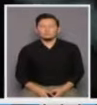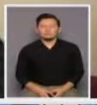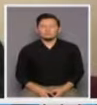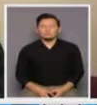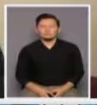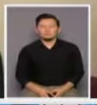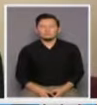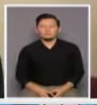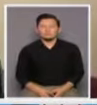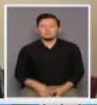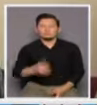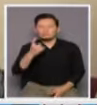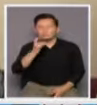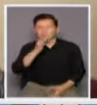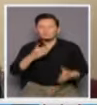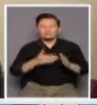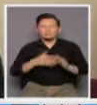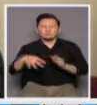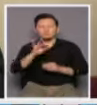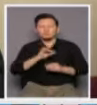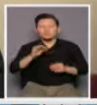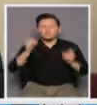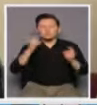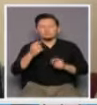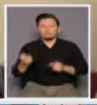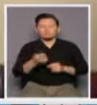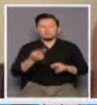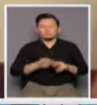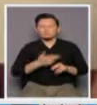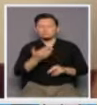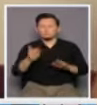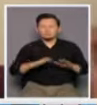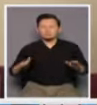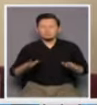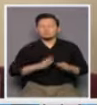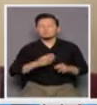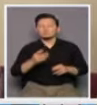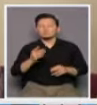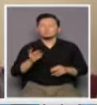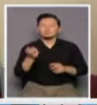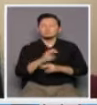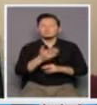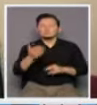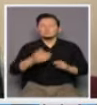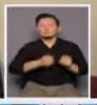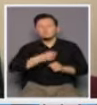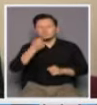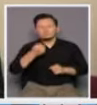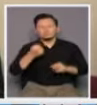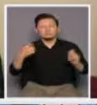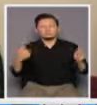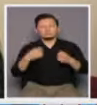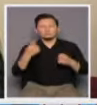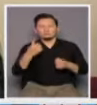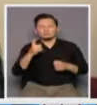осы тарихта да аз ғой. Оның ішінде де мынау сіздің балаларыңыз жан-жақты қаумалап келіп жатыр. Ертең сіздің үлкен етіп, дүркіретіп, тойыңызды жасап